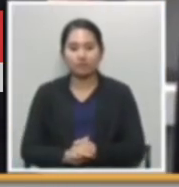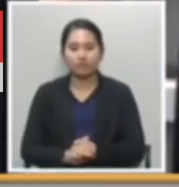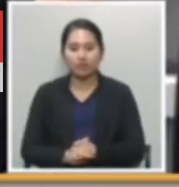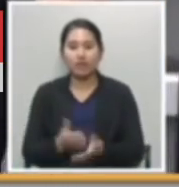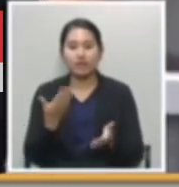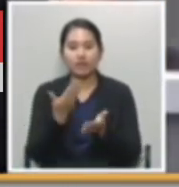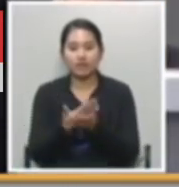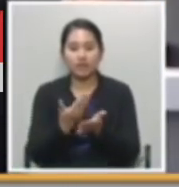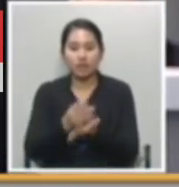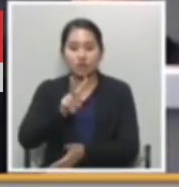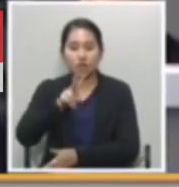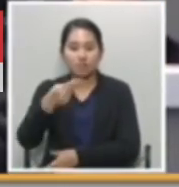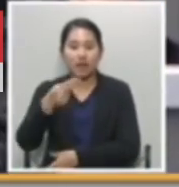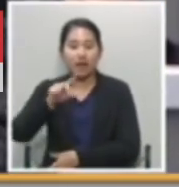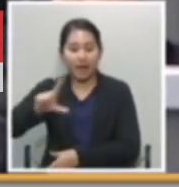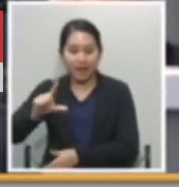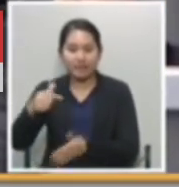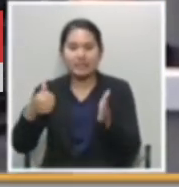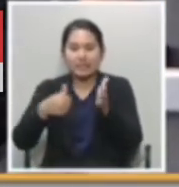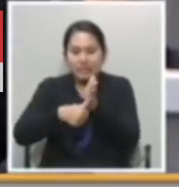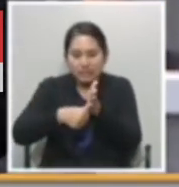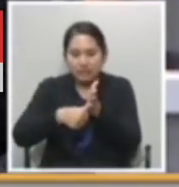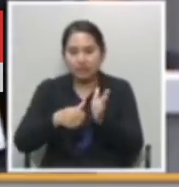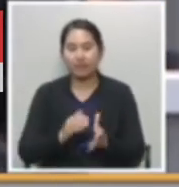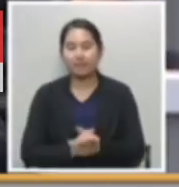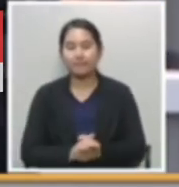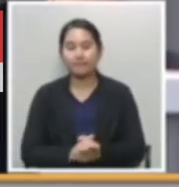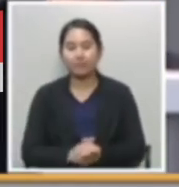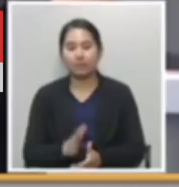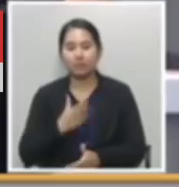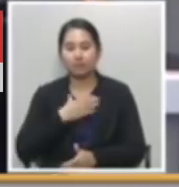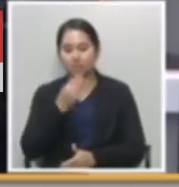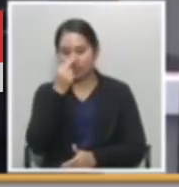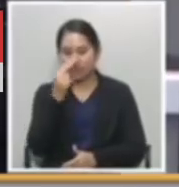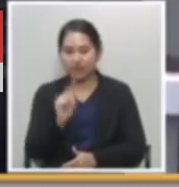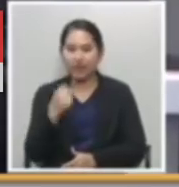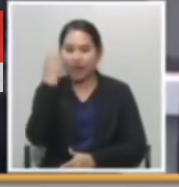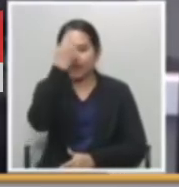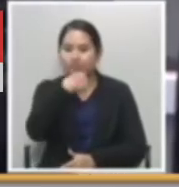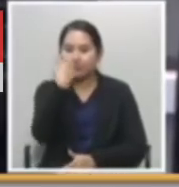20,000 ล้านโอ้โหวันนี้ผมเห็นท่านนี้ไม่ทราบว่าเ